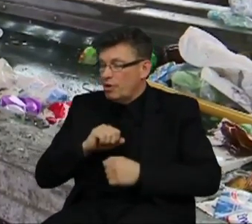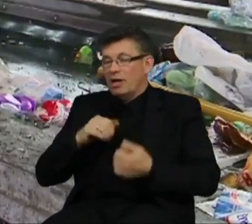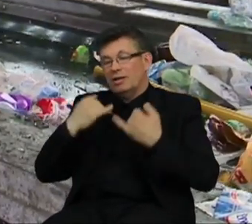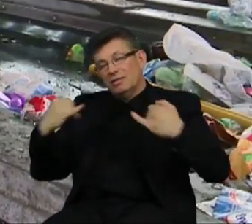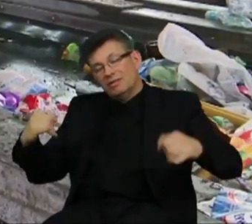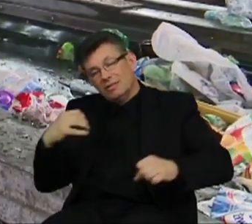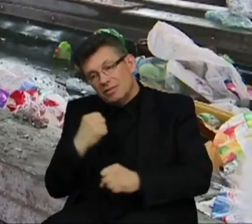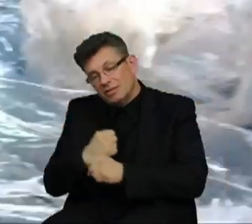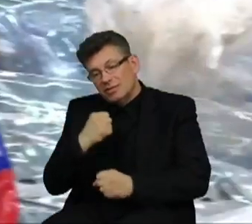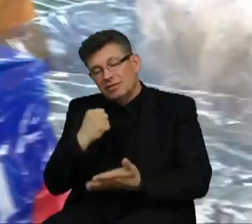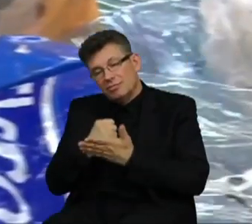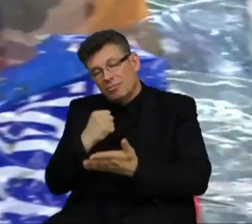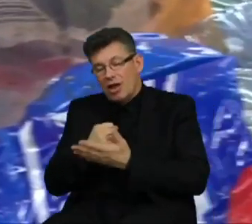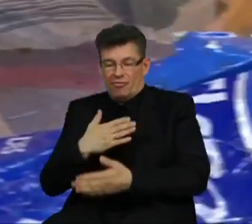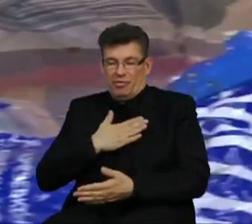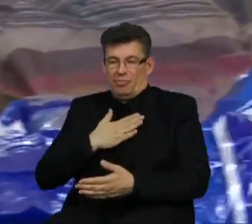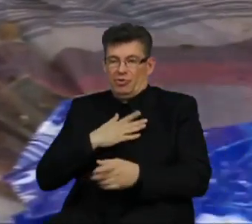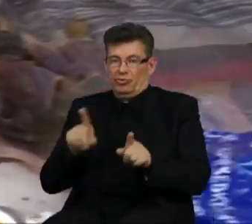sprawy mieć.